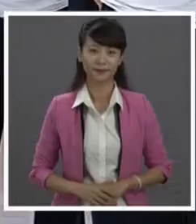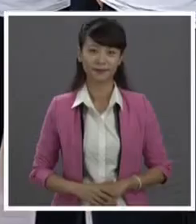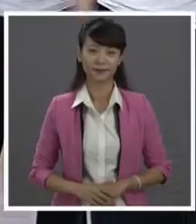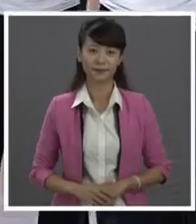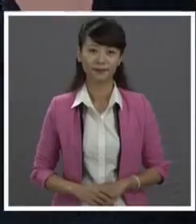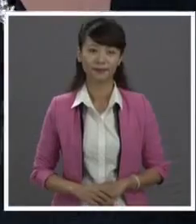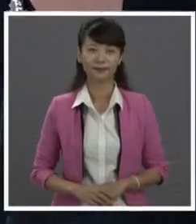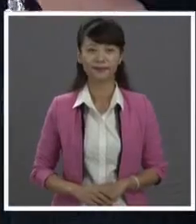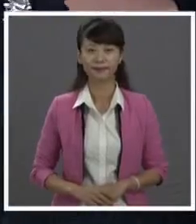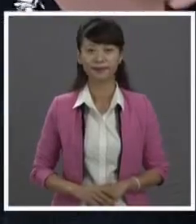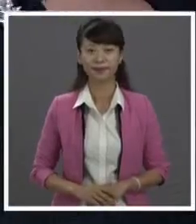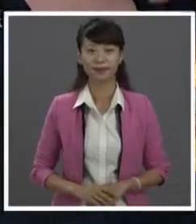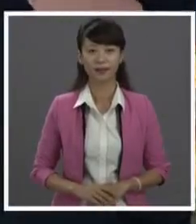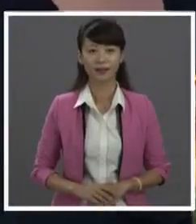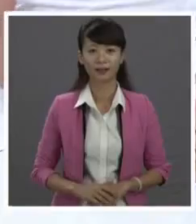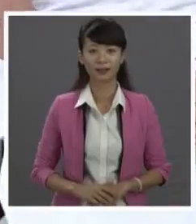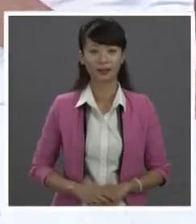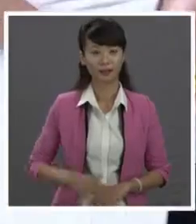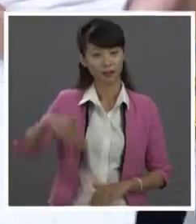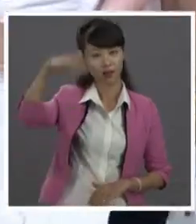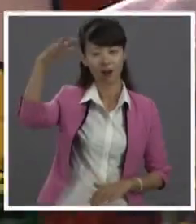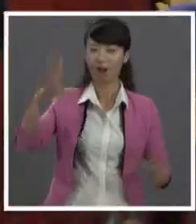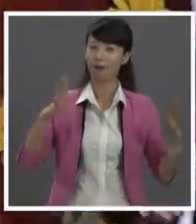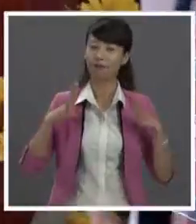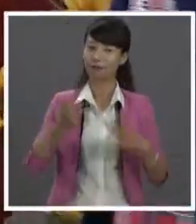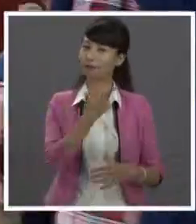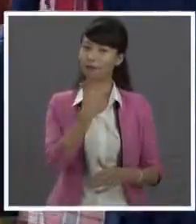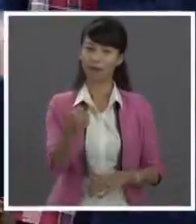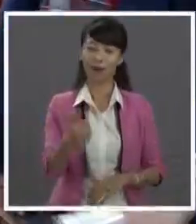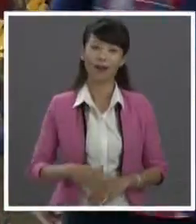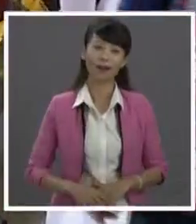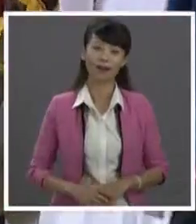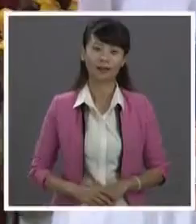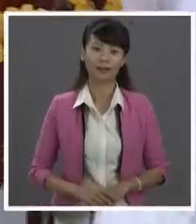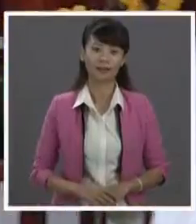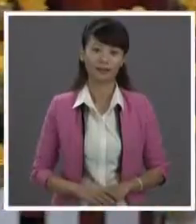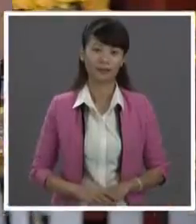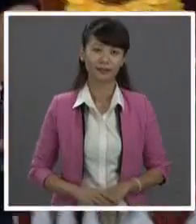美， 白富美， 说一个 高富帅， 高富帅不用比了， 高富帅。